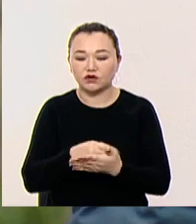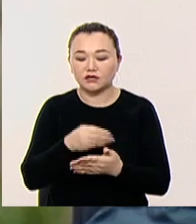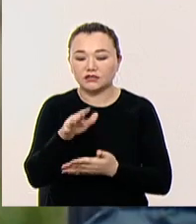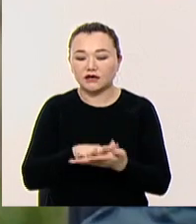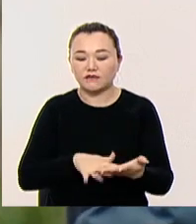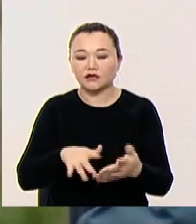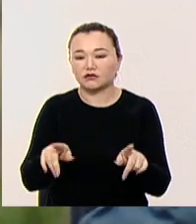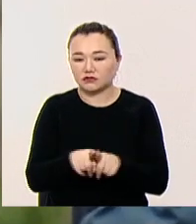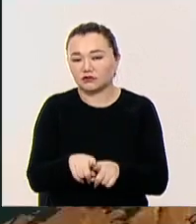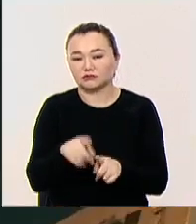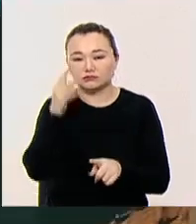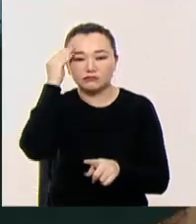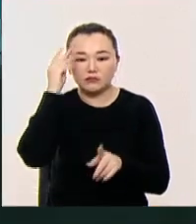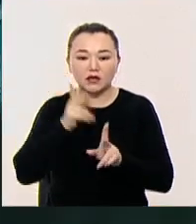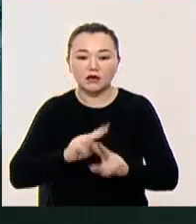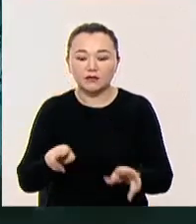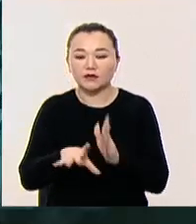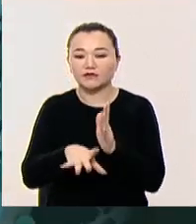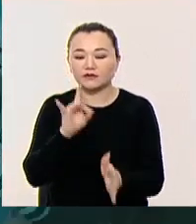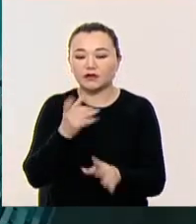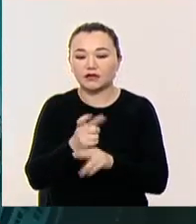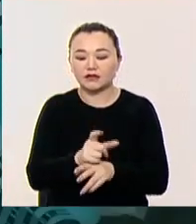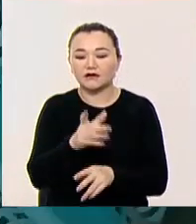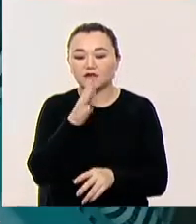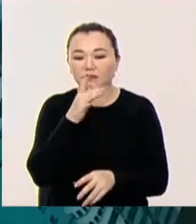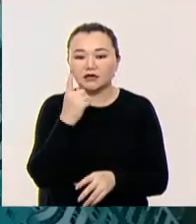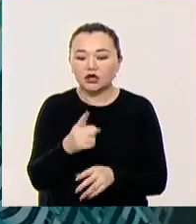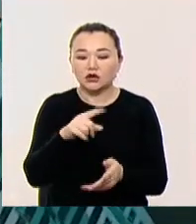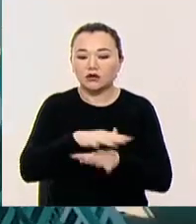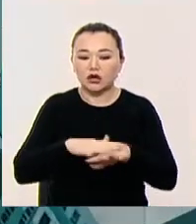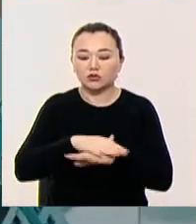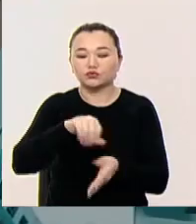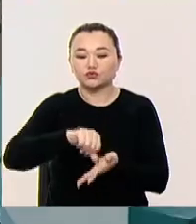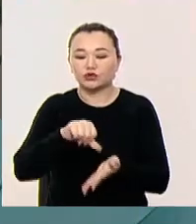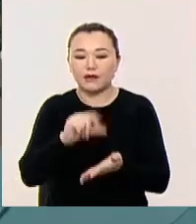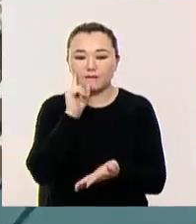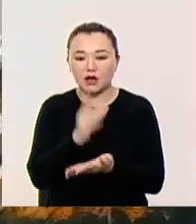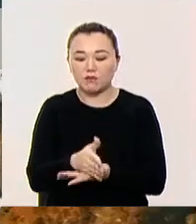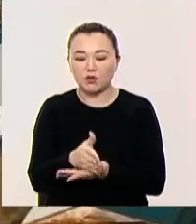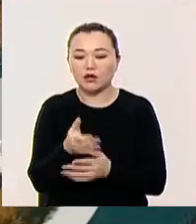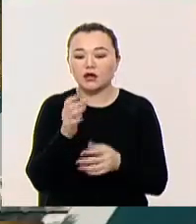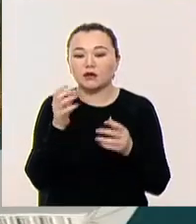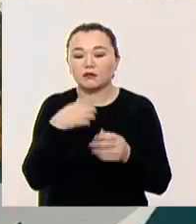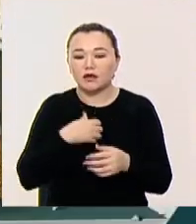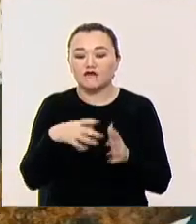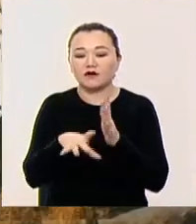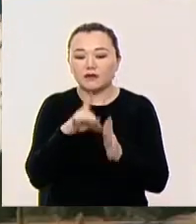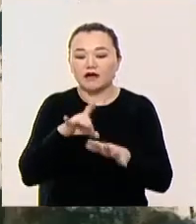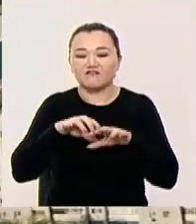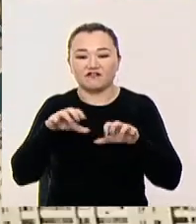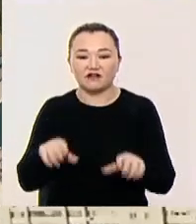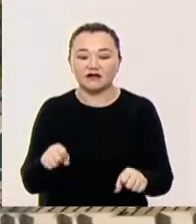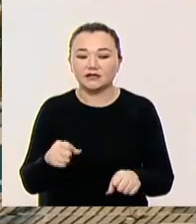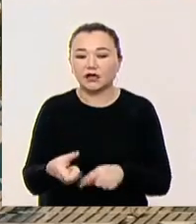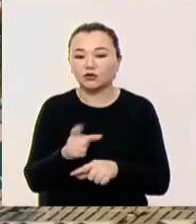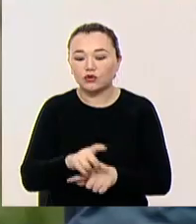По большому счету, выборы – это единственный момент, где граждане участвуют непосредственно, напрямую. По большому счету, мы выбираем власть, которая